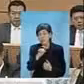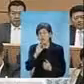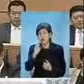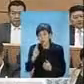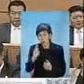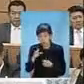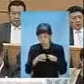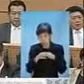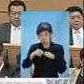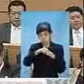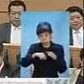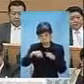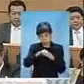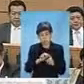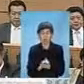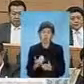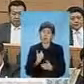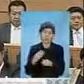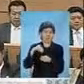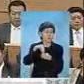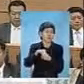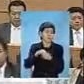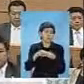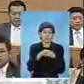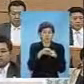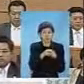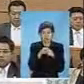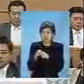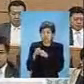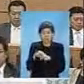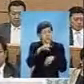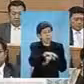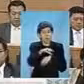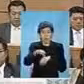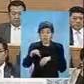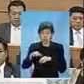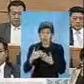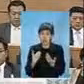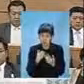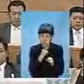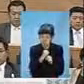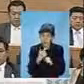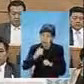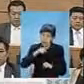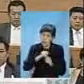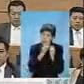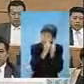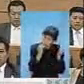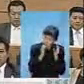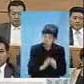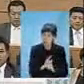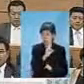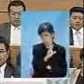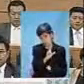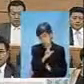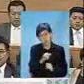รมนูญชุดดังกล่าวก็มาอยู่ในองค์กรอิสระหลายองค์กรมาอยู่ในศาลรัฐธรรมนูญกว่า3ท่าน